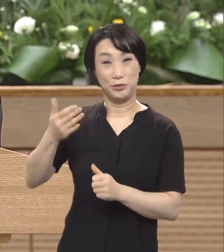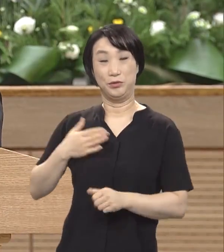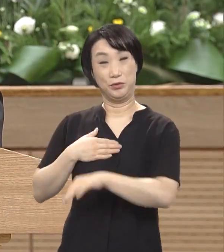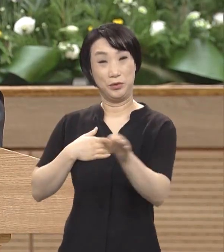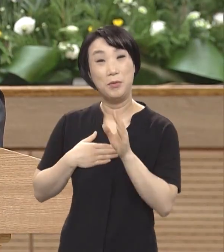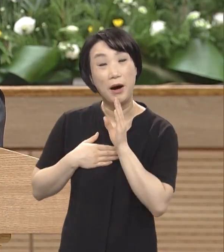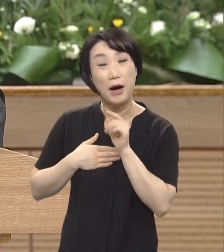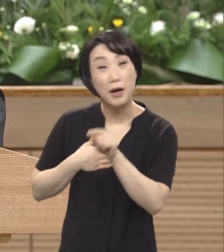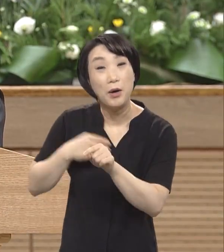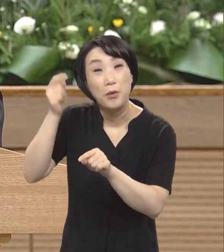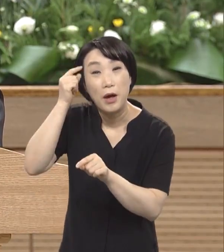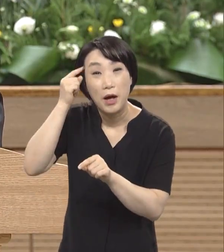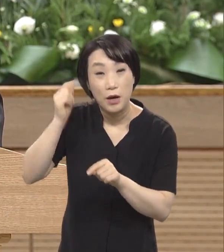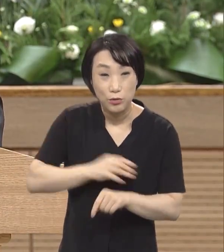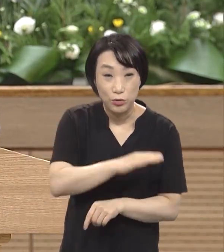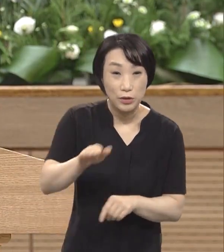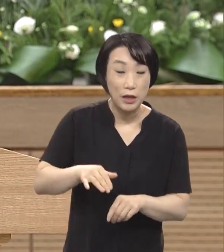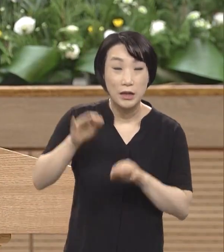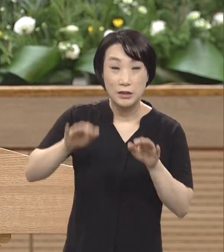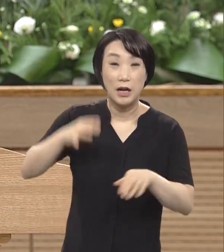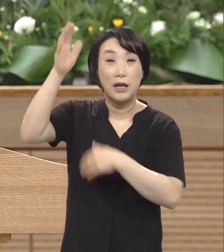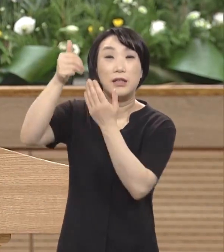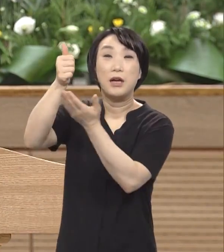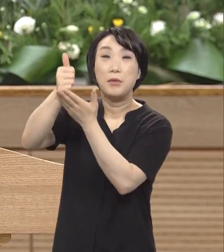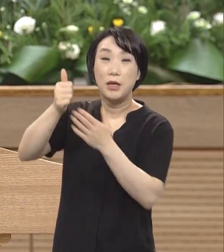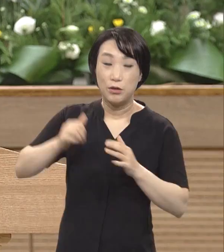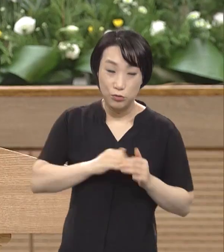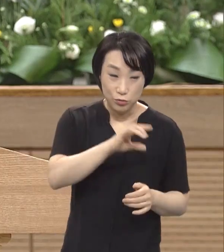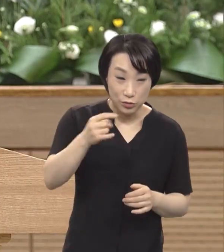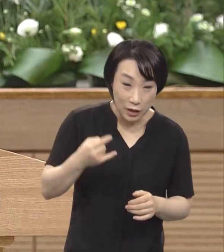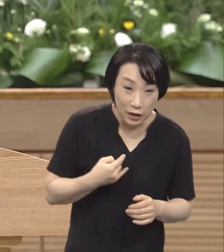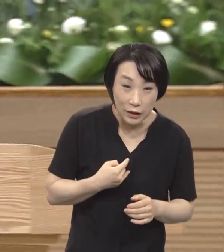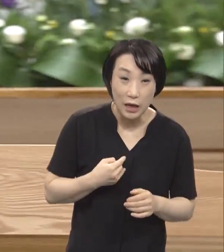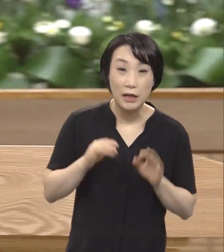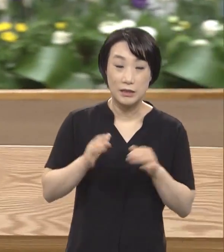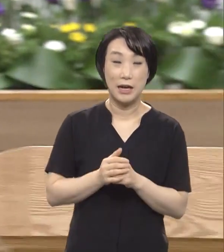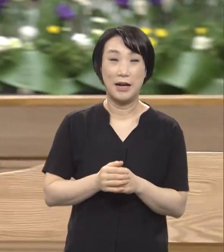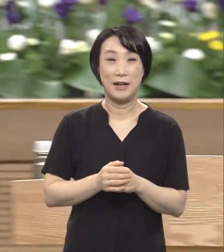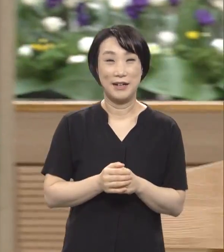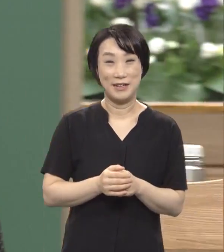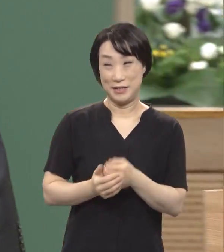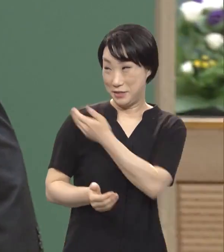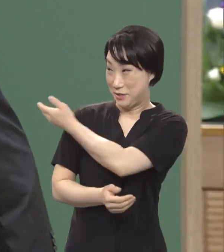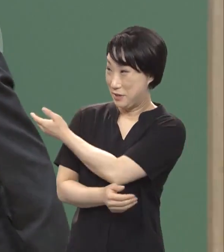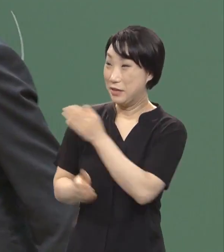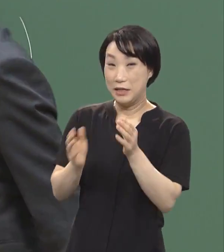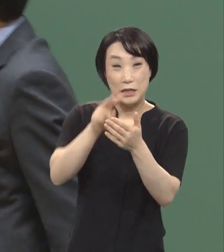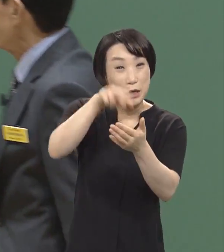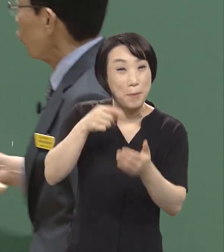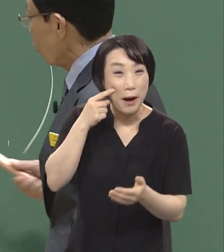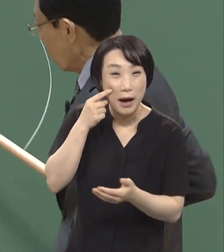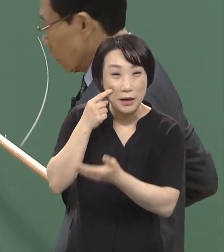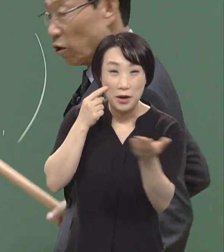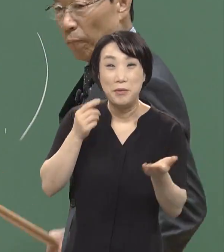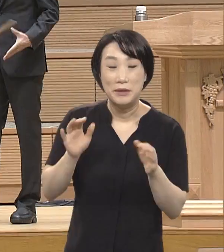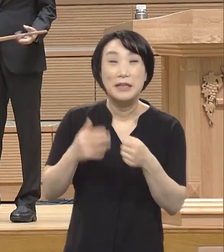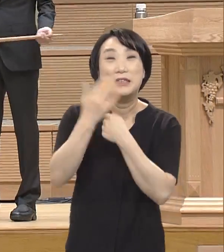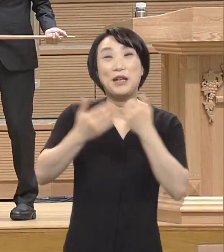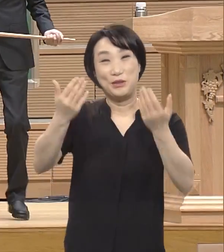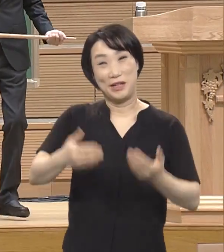이는 우리로 하여금 하나님께서 우리에게 시작